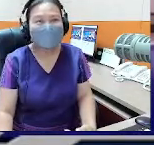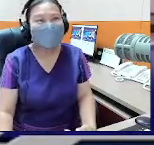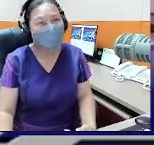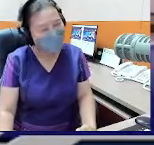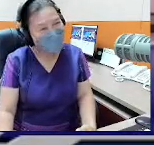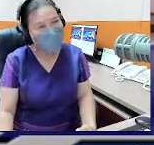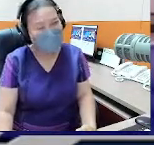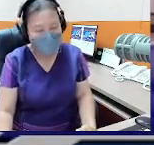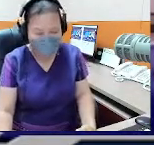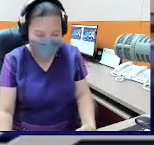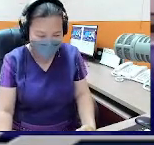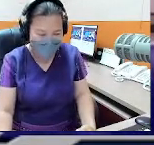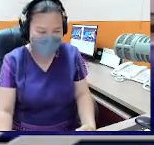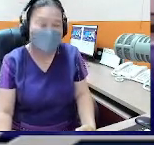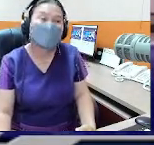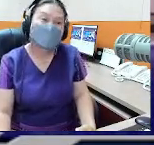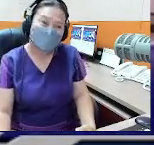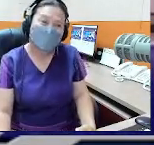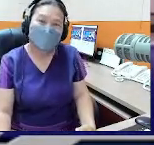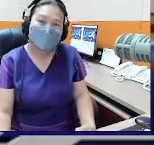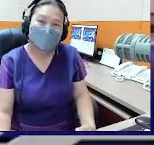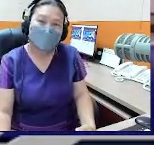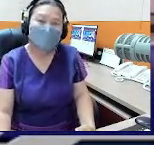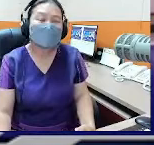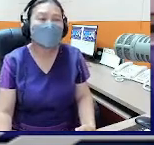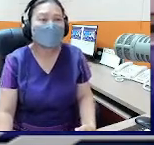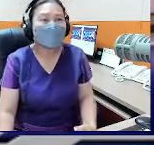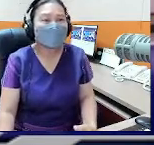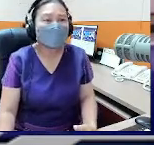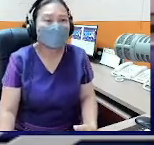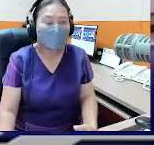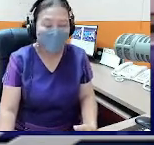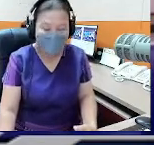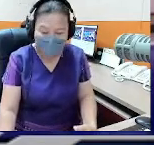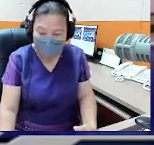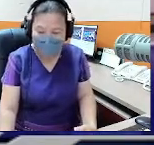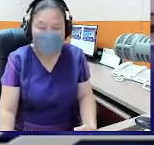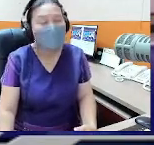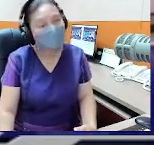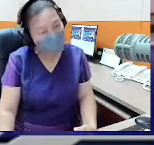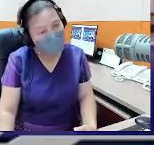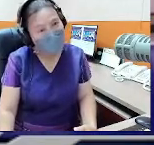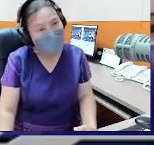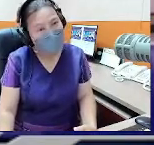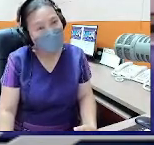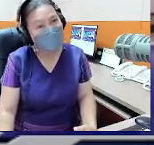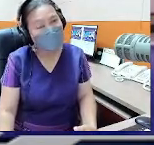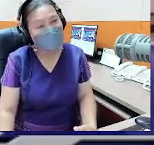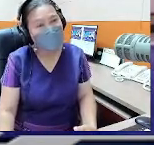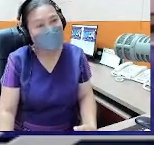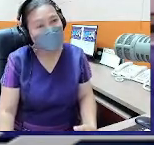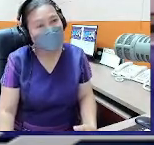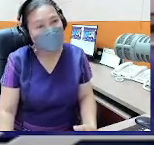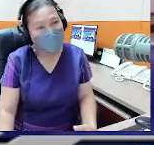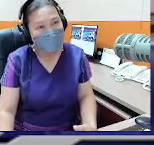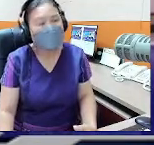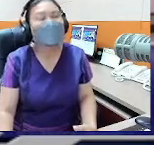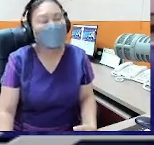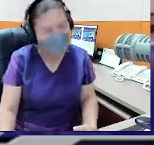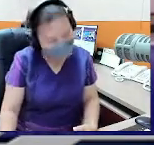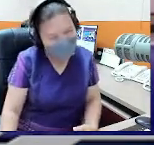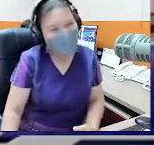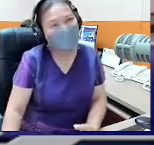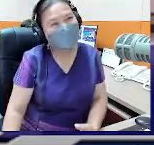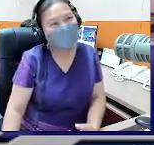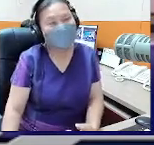มาใช้บริการในร้านกาแฟอย่างเงี้ยค่ะก็สามารถเข้ามาใช้บริการซื้อเครื่องดื่มอาหาร ได้นะคะหรือว่าเราก็รับจัดเบรกนะ